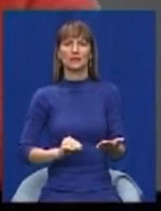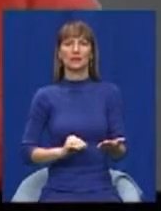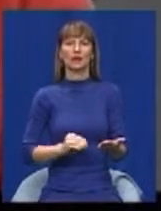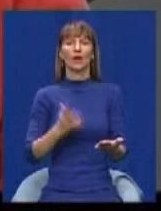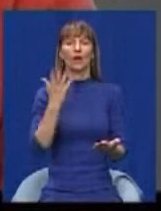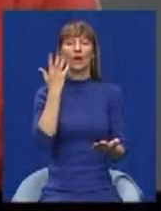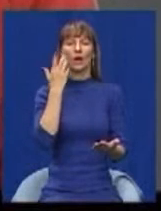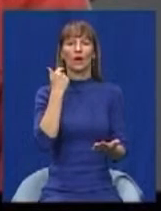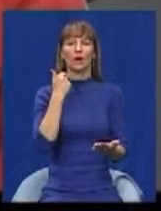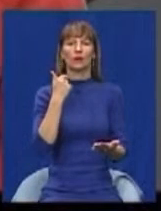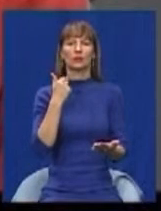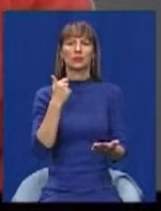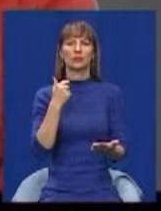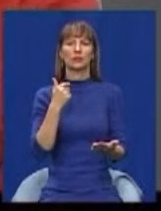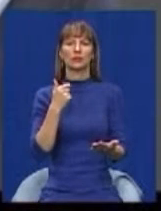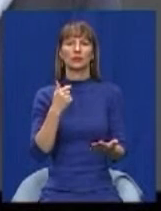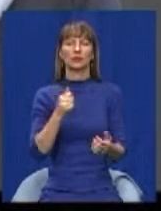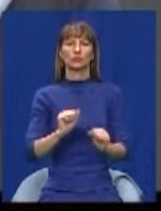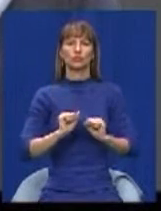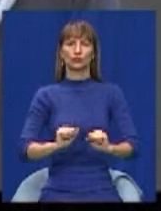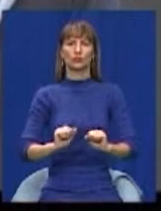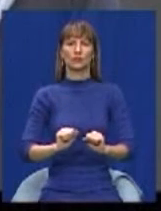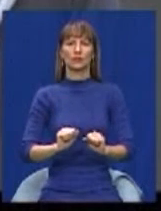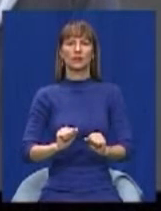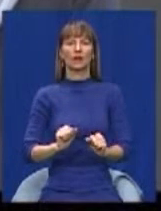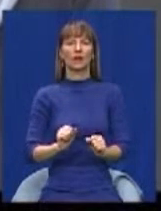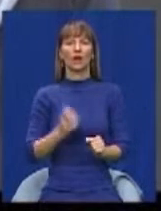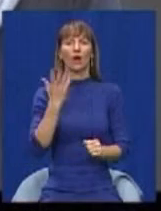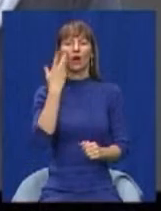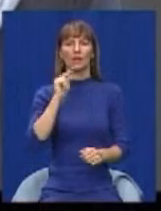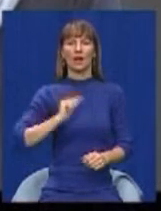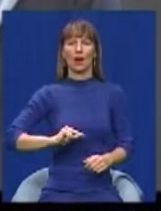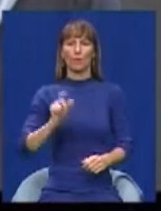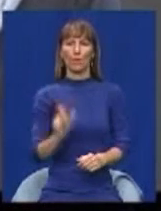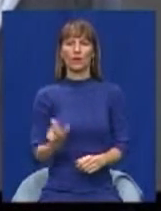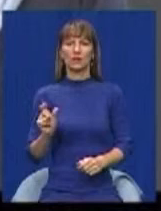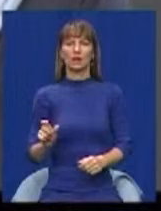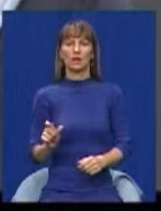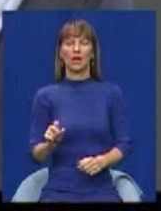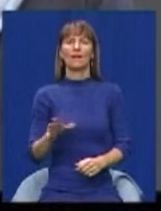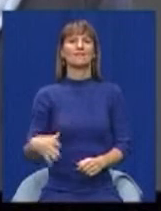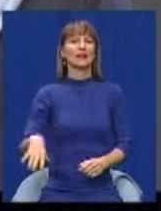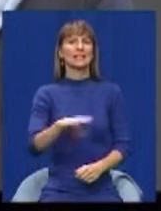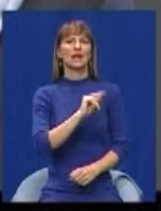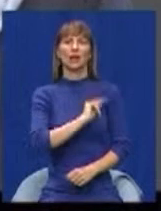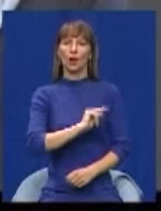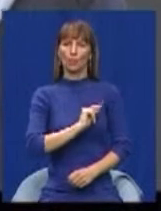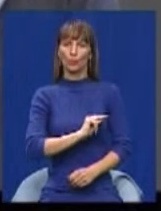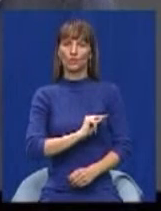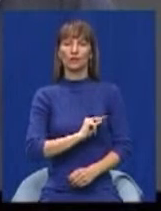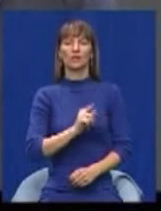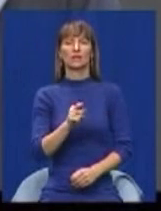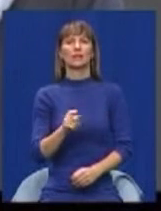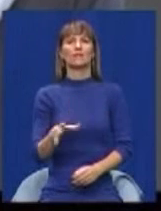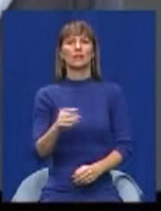Когда служба кого-то защищает. Там, когда работники все работают, они все